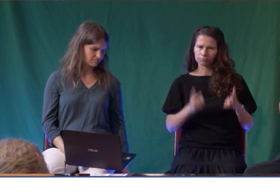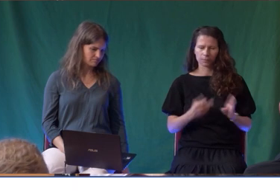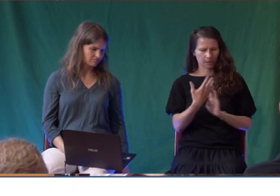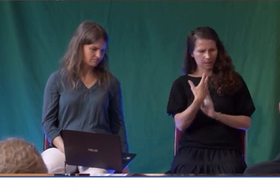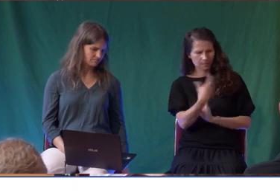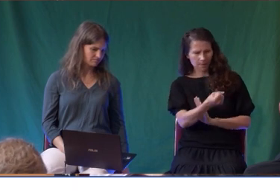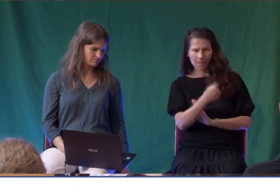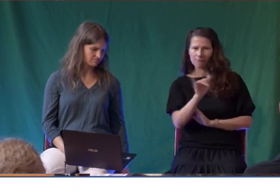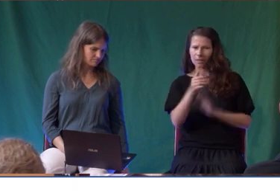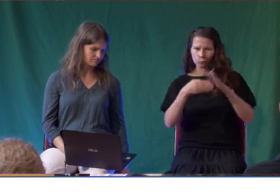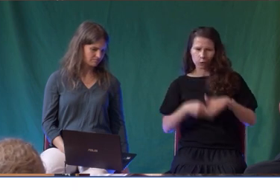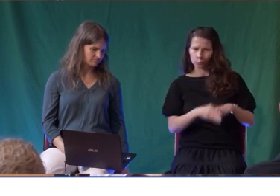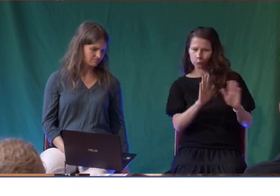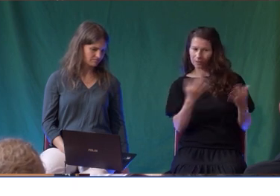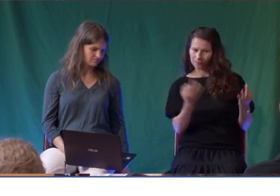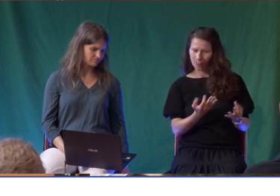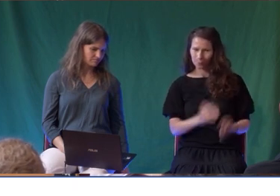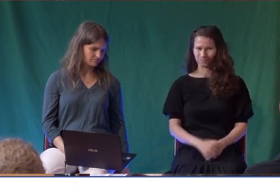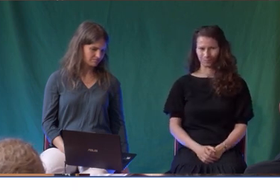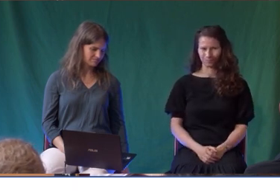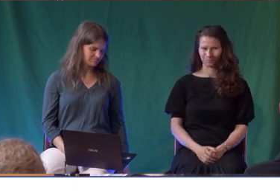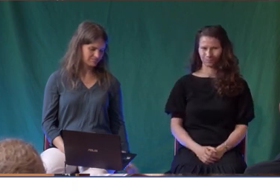welche Unterstützung brauchen Eltern